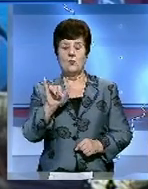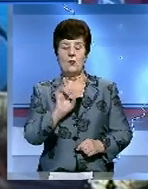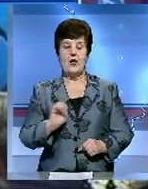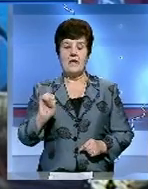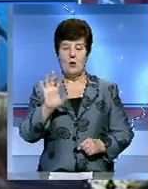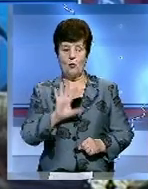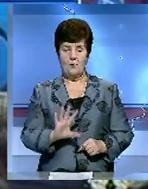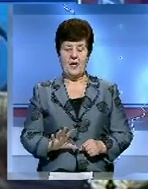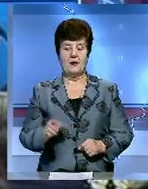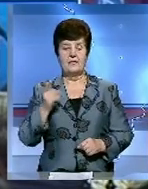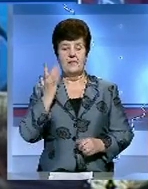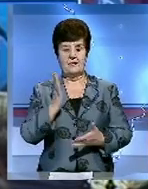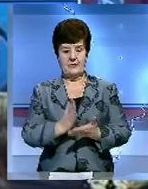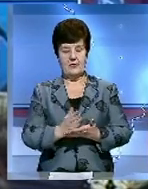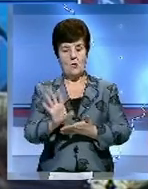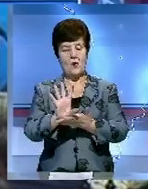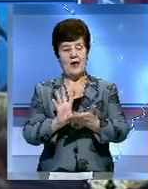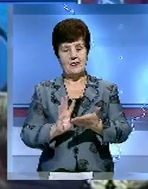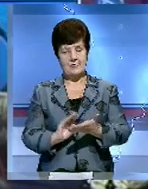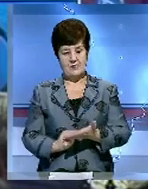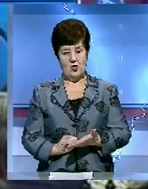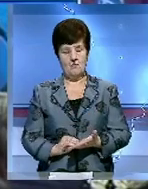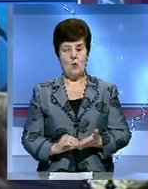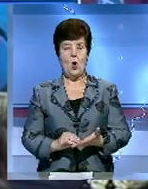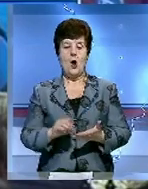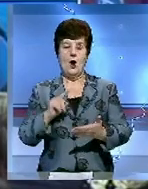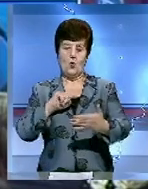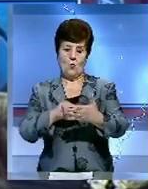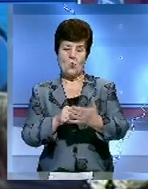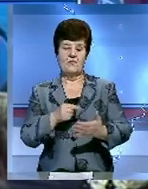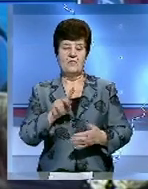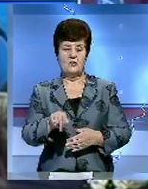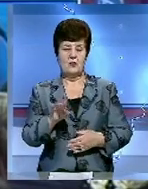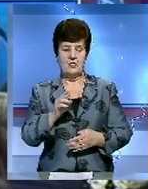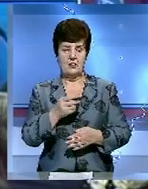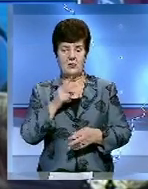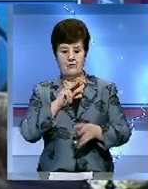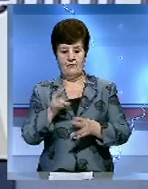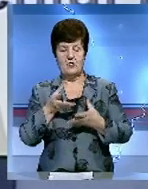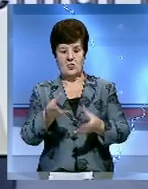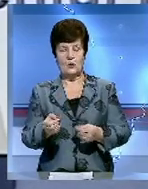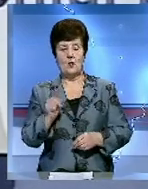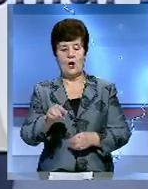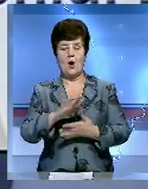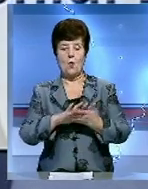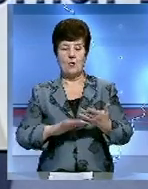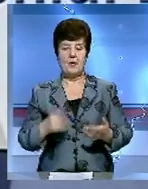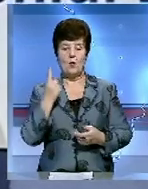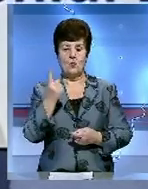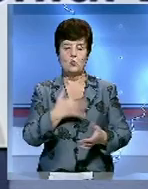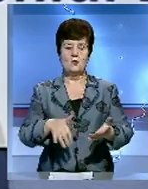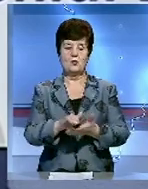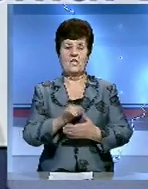sine este un exemplu convingător al beneficiilor ca urmare a unei societăți